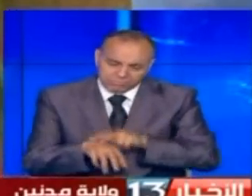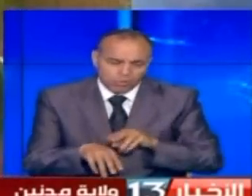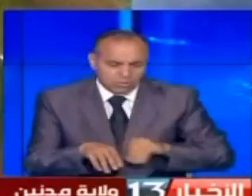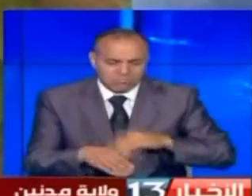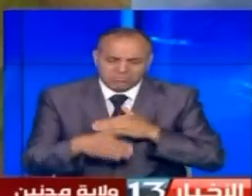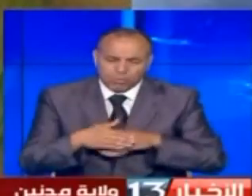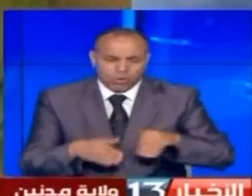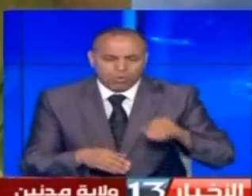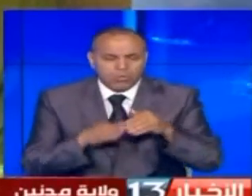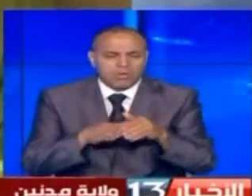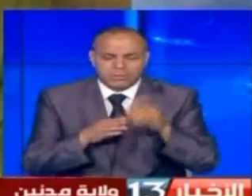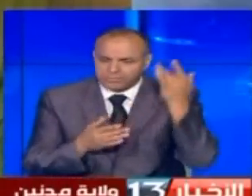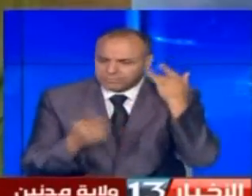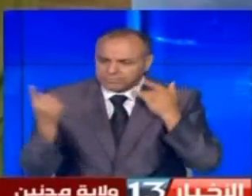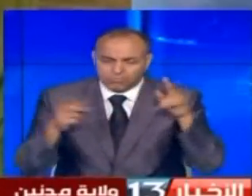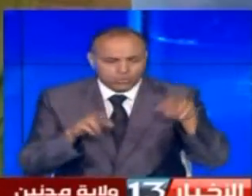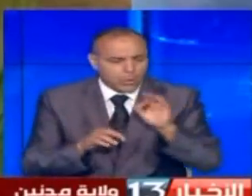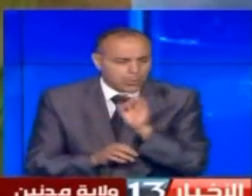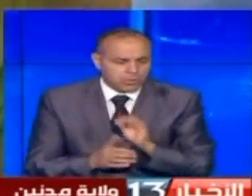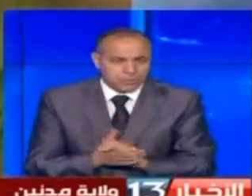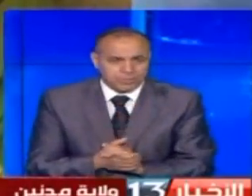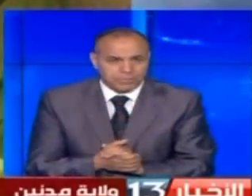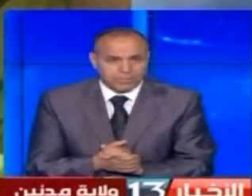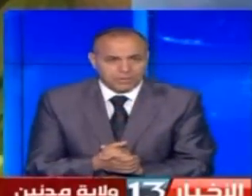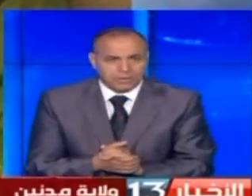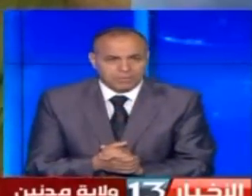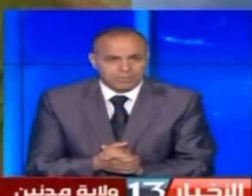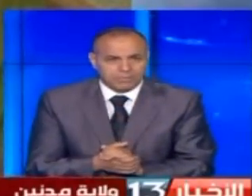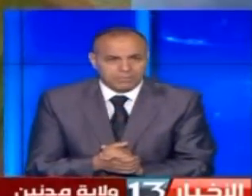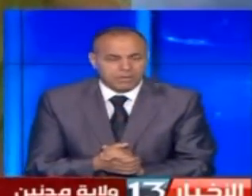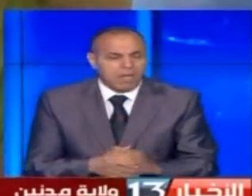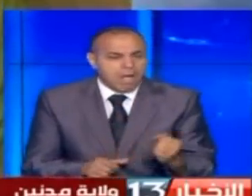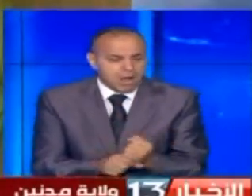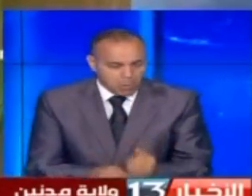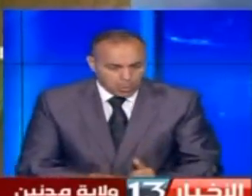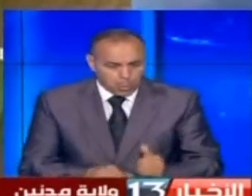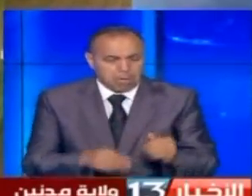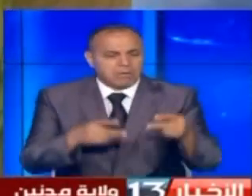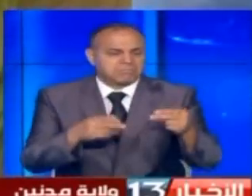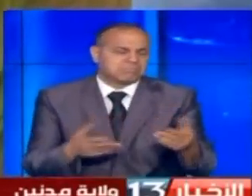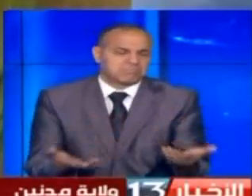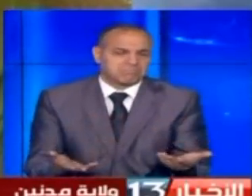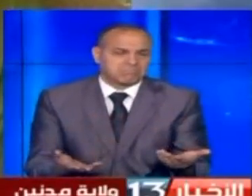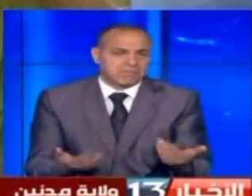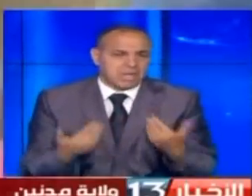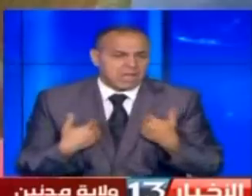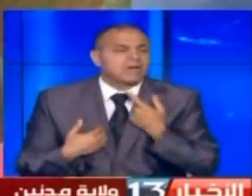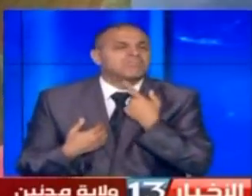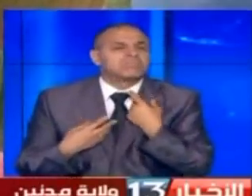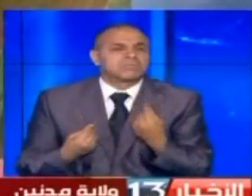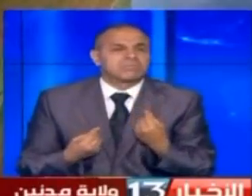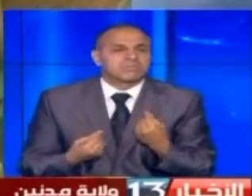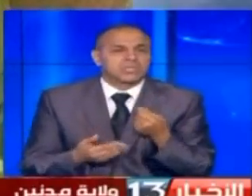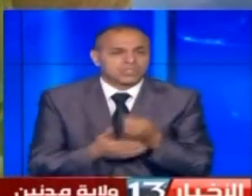قداش مرة نجوا هنا نطلبوا المي حتى مسؤول ما يجينا. ولا شغال بدت وبعد تالي وقفها. احنا رانا عطاشه نشرو